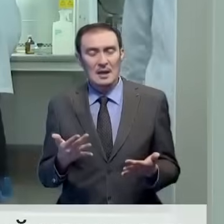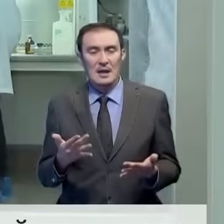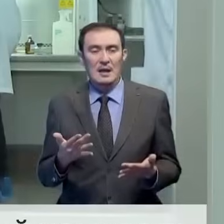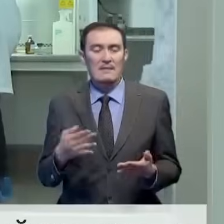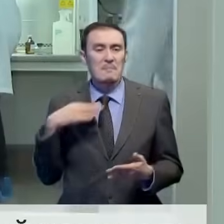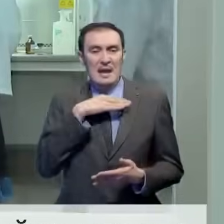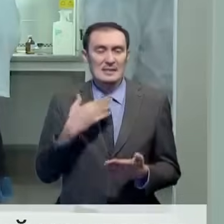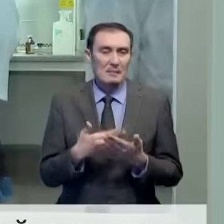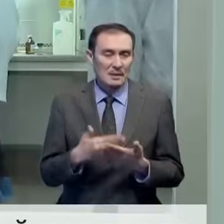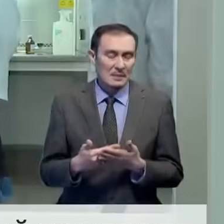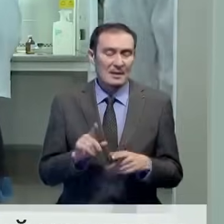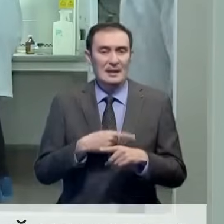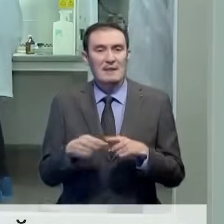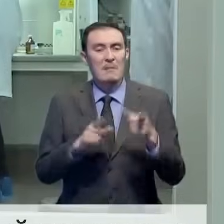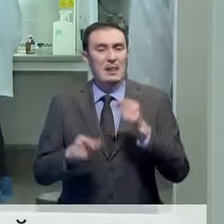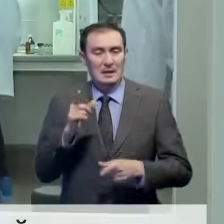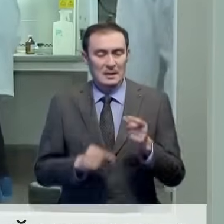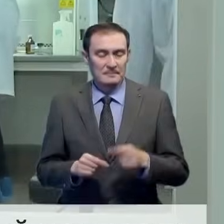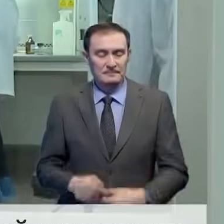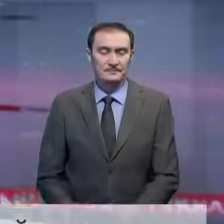антибиотики в мясе или в молоке.